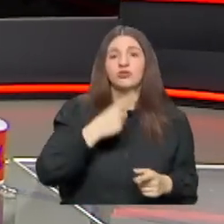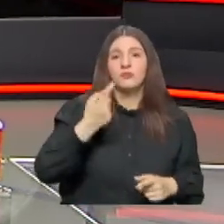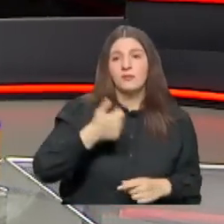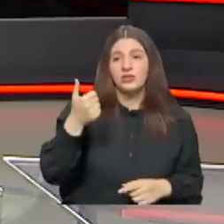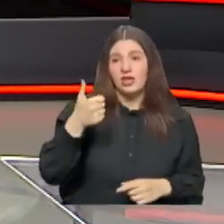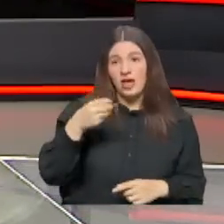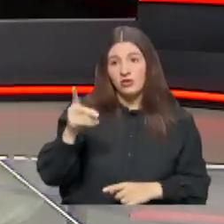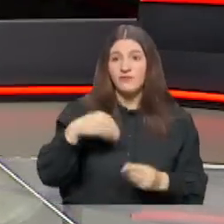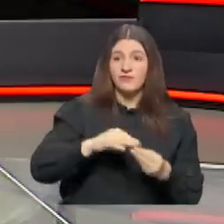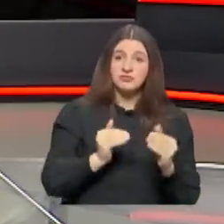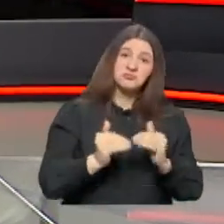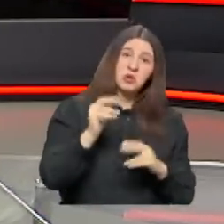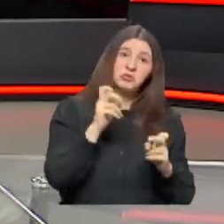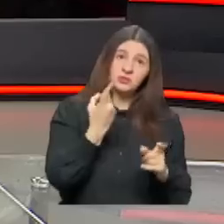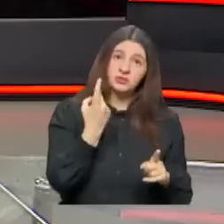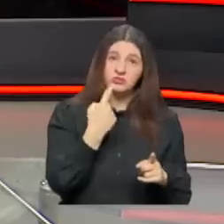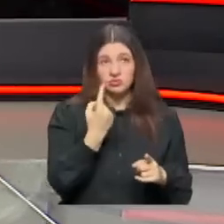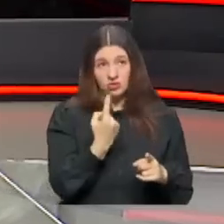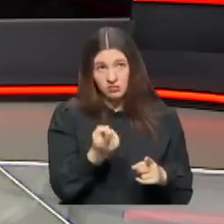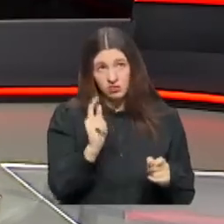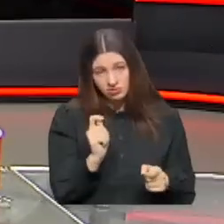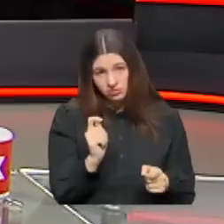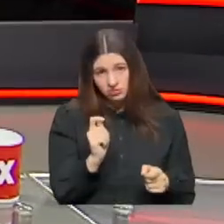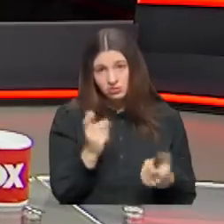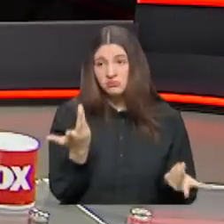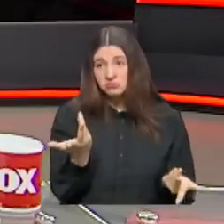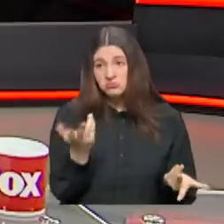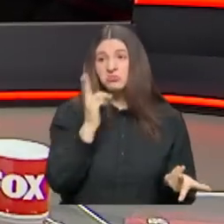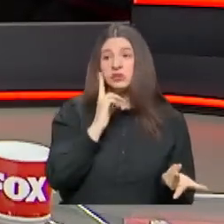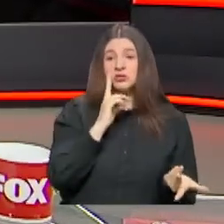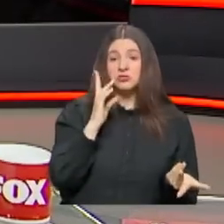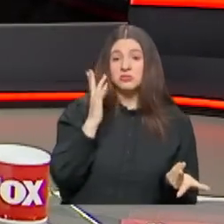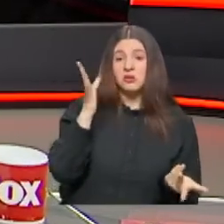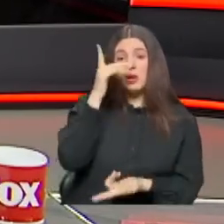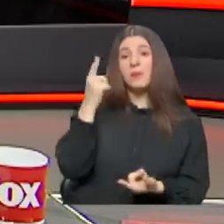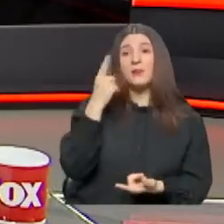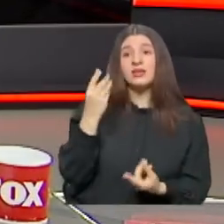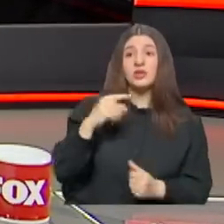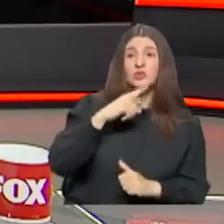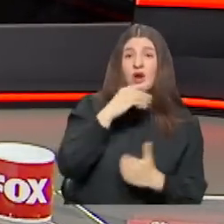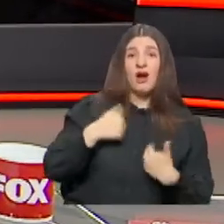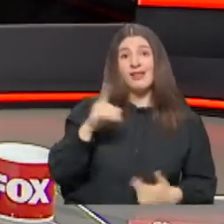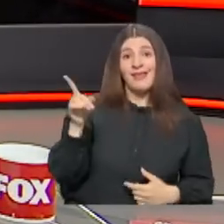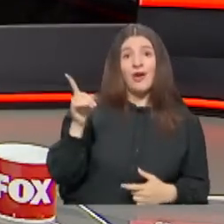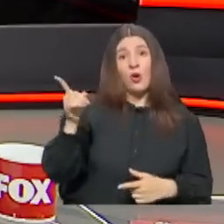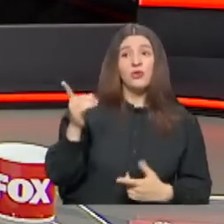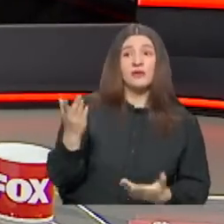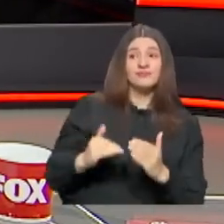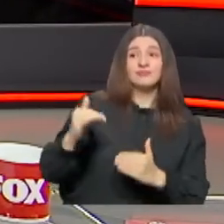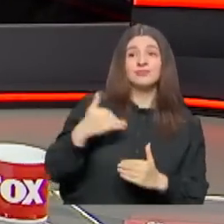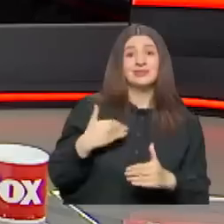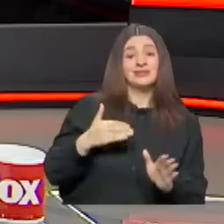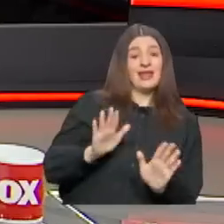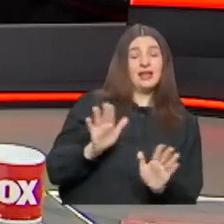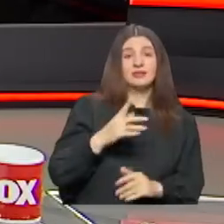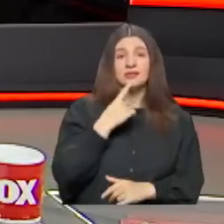Erdoğan faiz arttırılması konusunda bir sinyal mi verdi? Efendim Amerika bak ne kadar zor durumda, dolayısıyla onlar arttırıyor biz